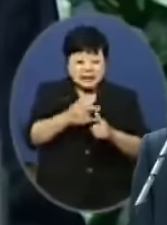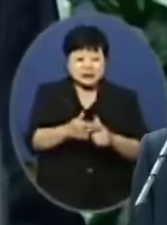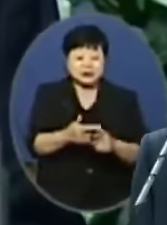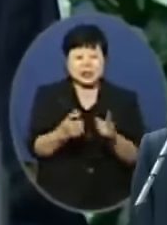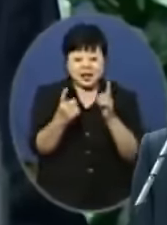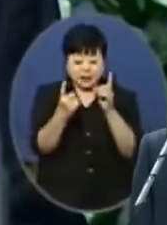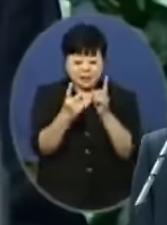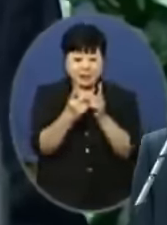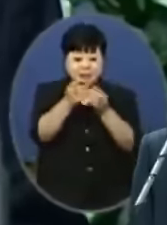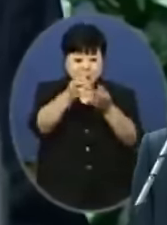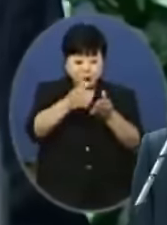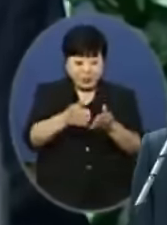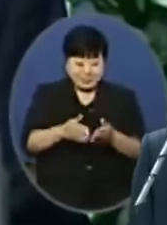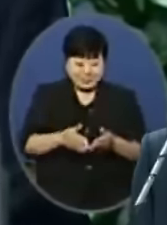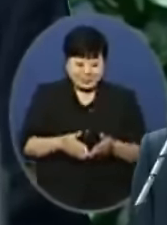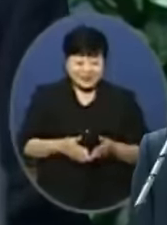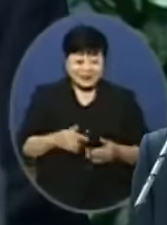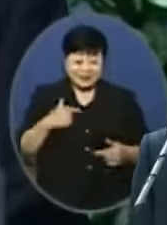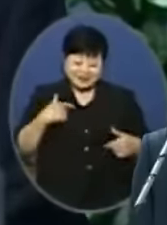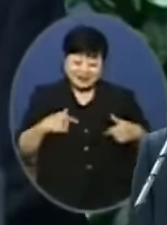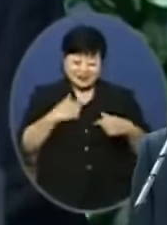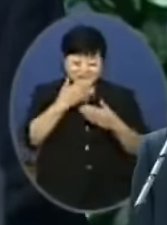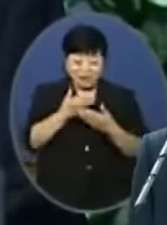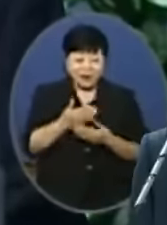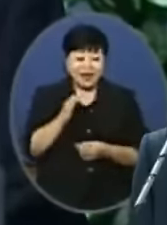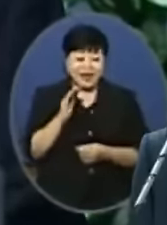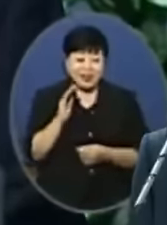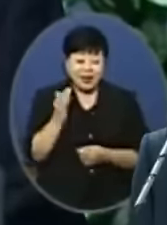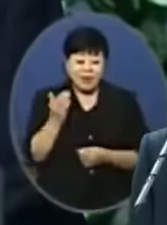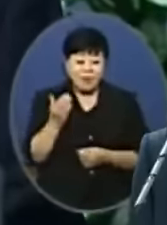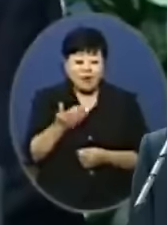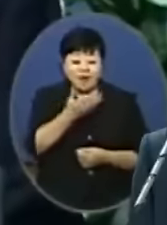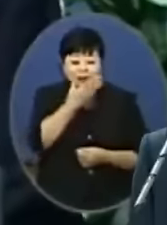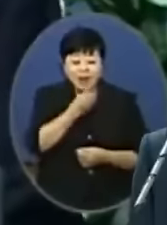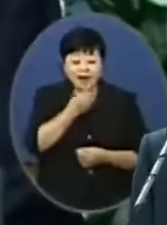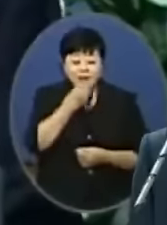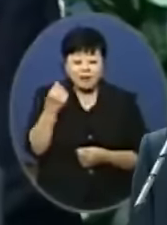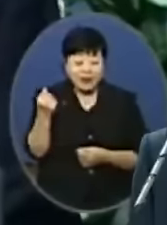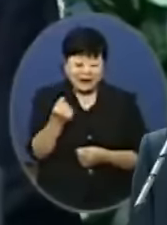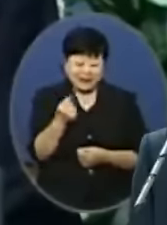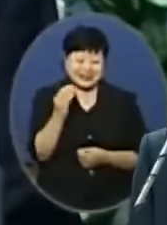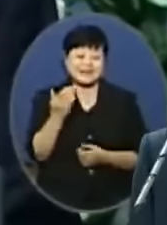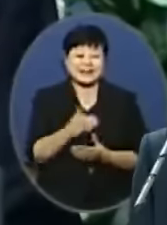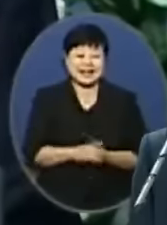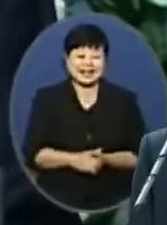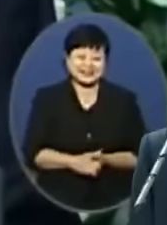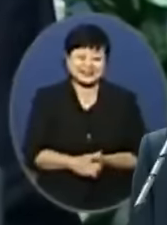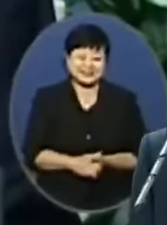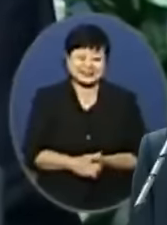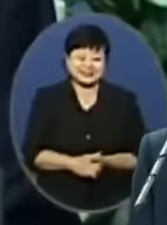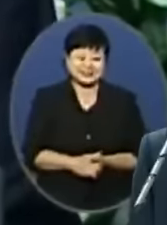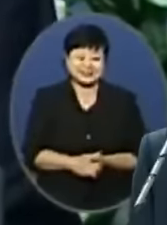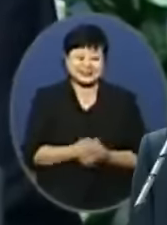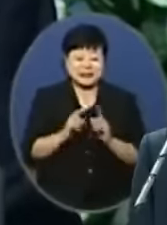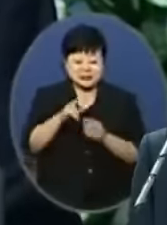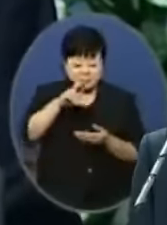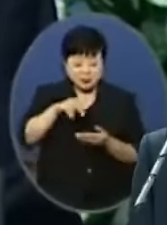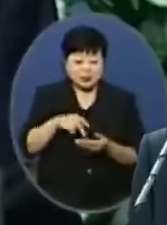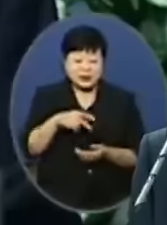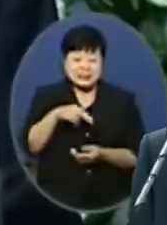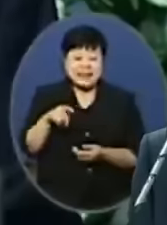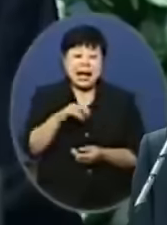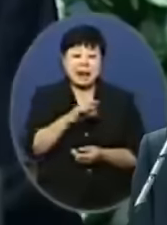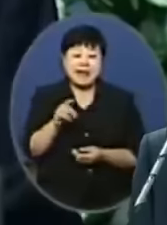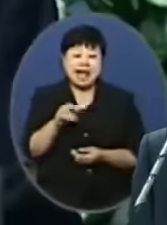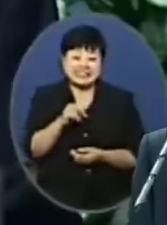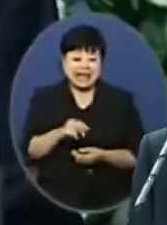예수님과 만남을 통해 기쁨을 얻게 되고 행복을 갖게 되는 것입니다. 우리 성경에 보면 사마리아의